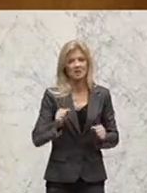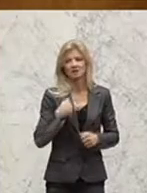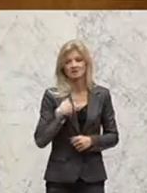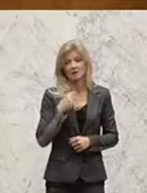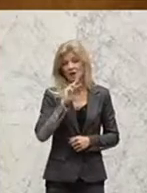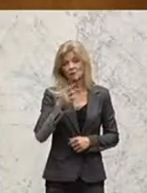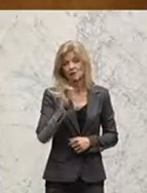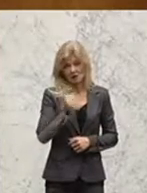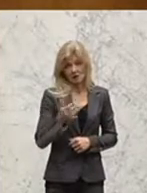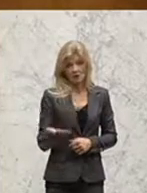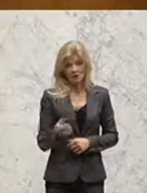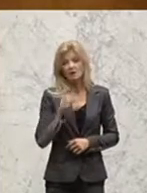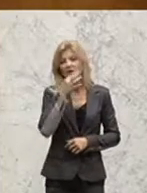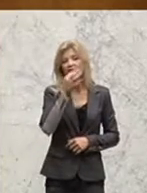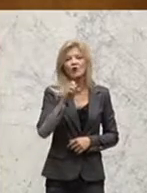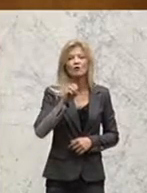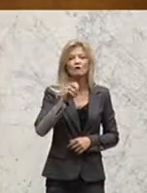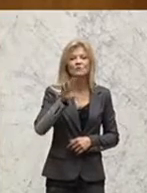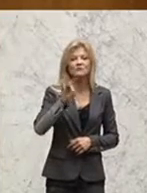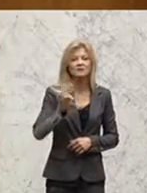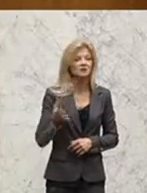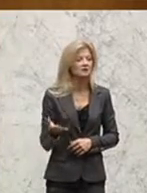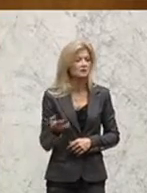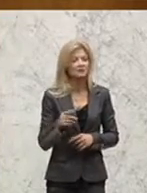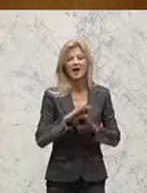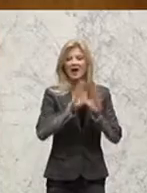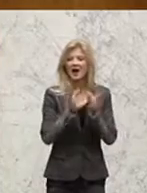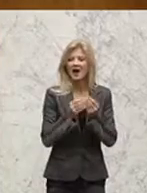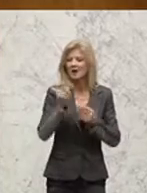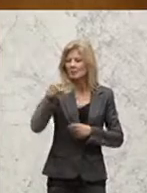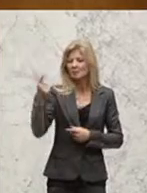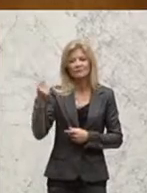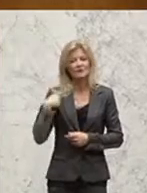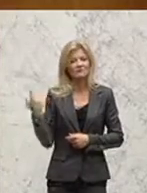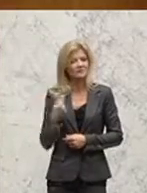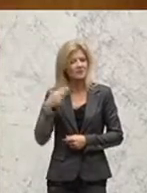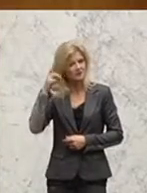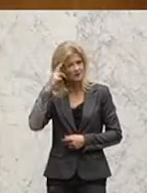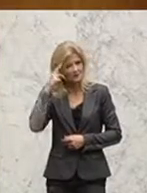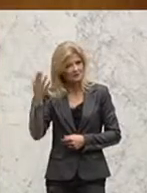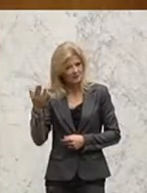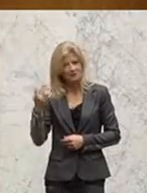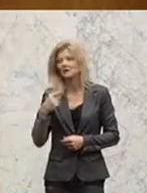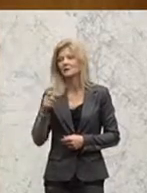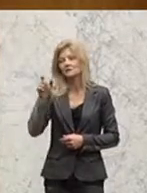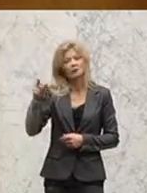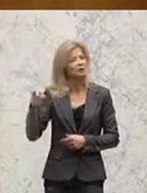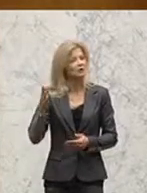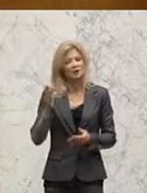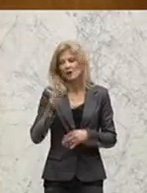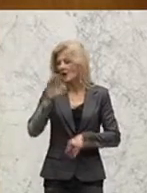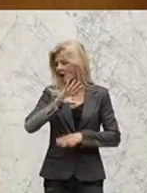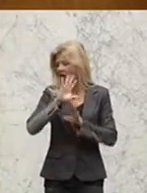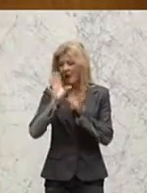15. Alle uns bekannten Personen, die aus dem Kampfgebiet zurückkehren, werden ausnahmslos, wie bereits erwähnt, bei